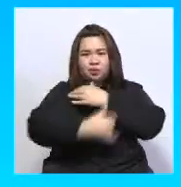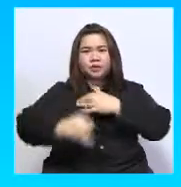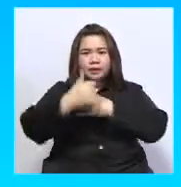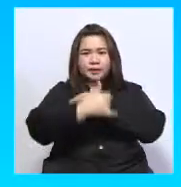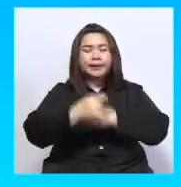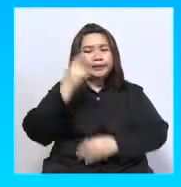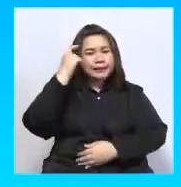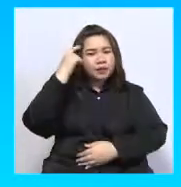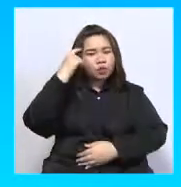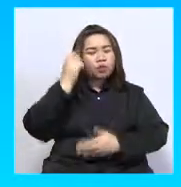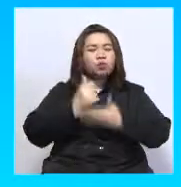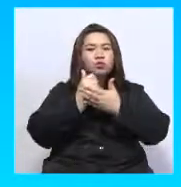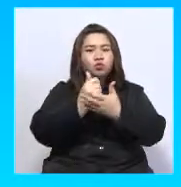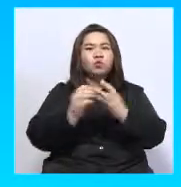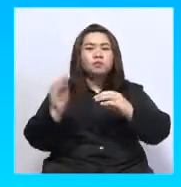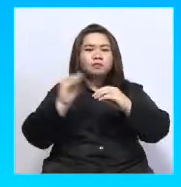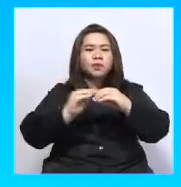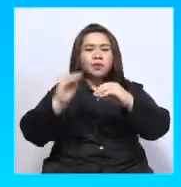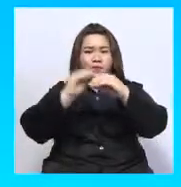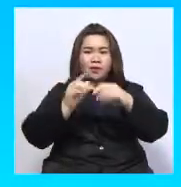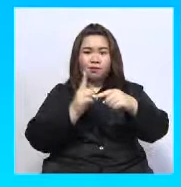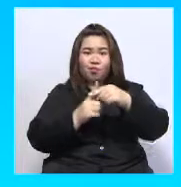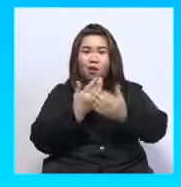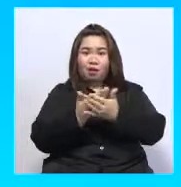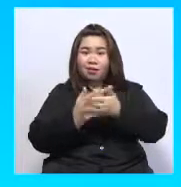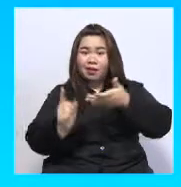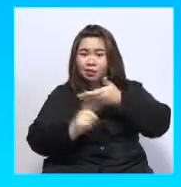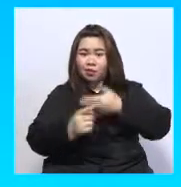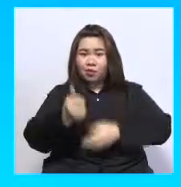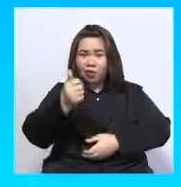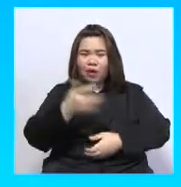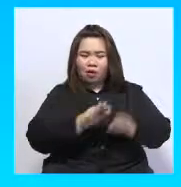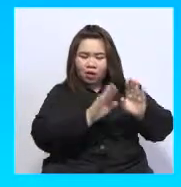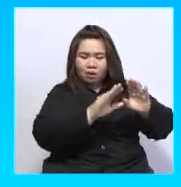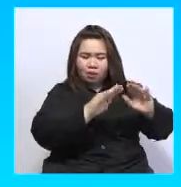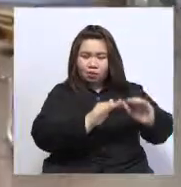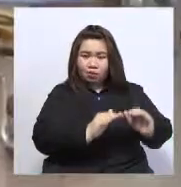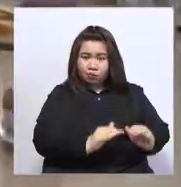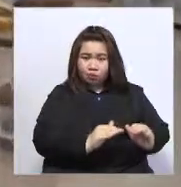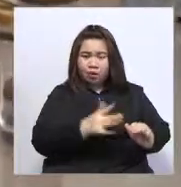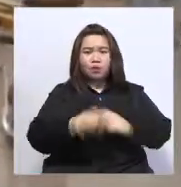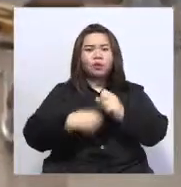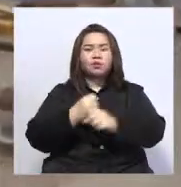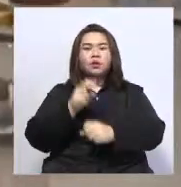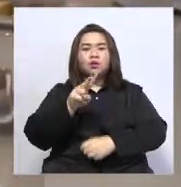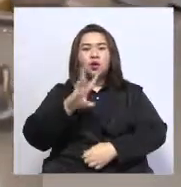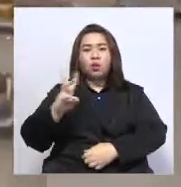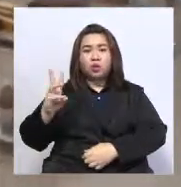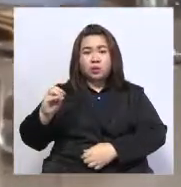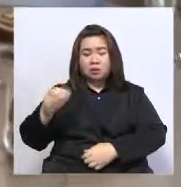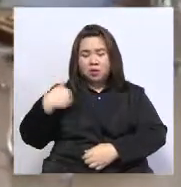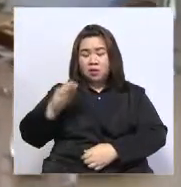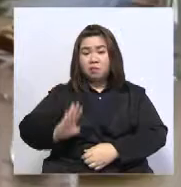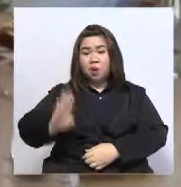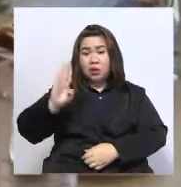ยหวังว่าจะทำให้ราคาเนี่ยขยับตัวเพิ่มขึ้นแล้วก็สต็อกเนี่ยลดลงแต่ว่าตั้งแต่ปี2560ค่ะบริษัทส่งออกน้ำมันป